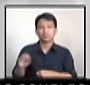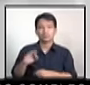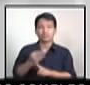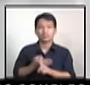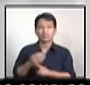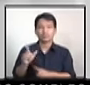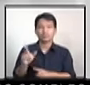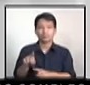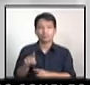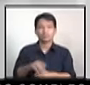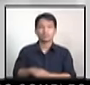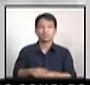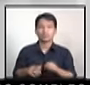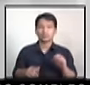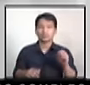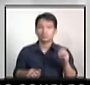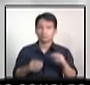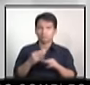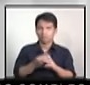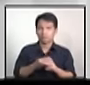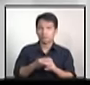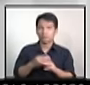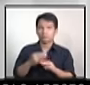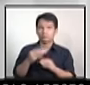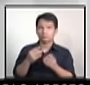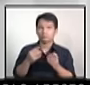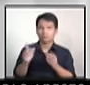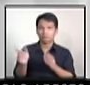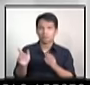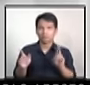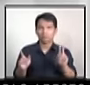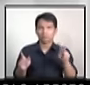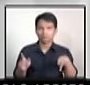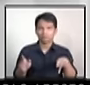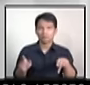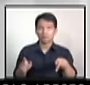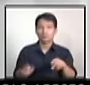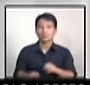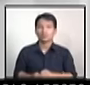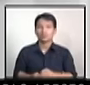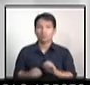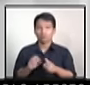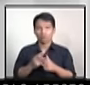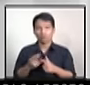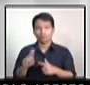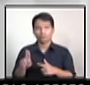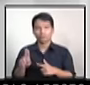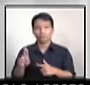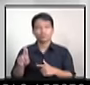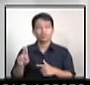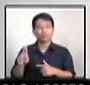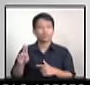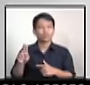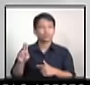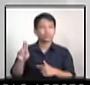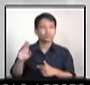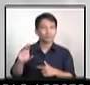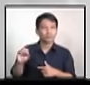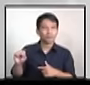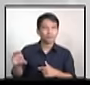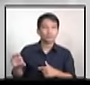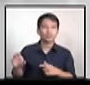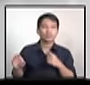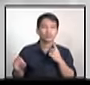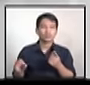February 21. Ang March 20 debate naman sa UP o kaya University of San Carlos sa Cebu gagawin. Sunod